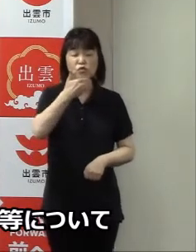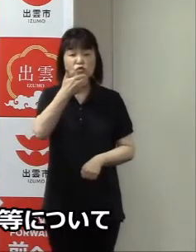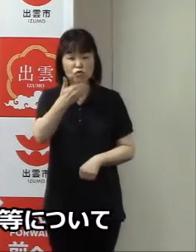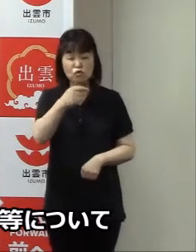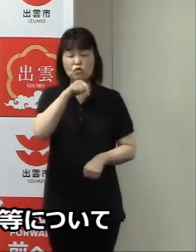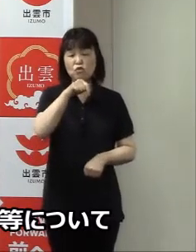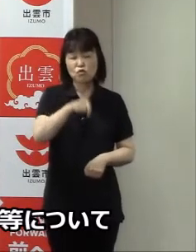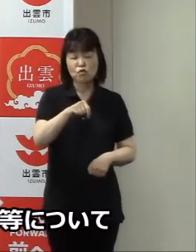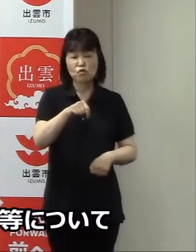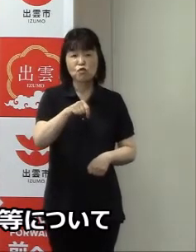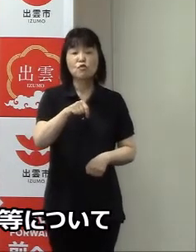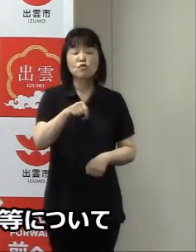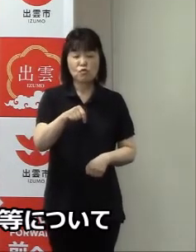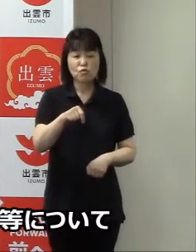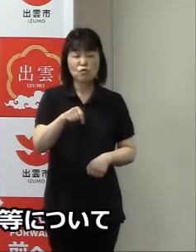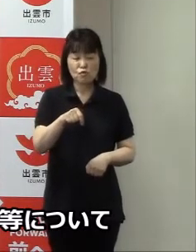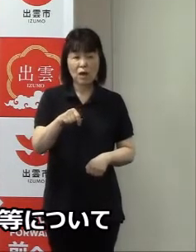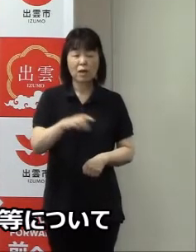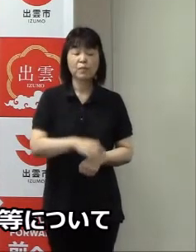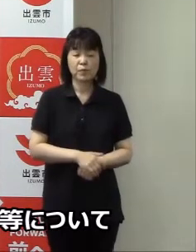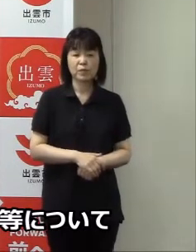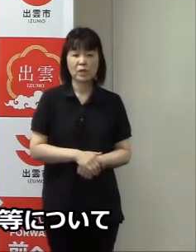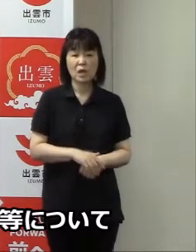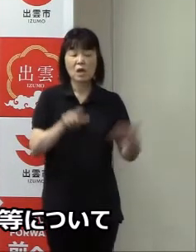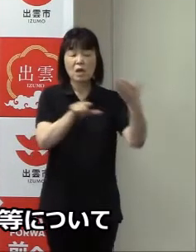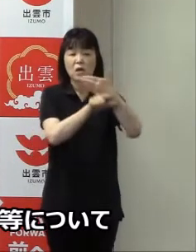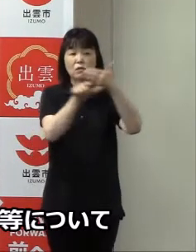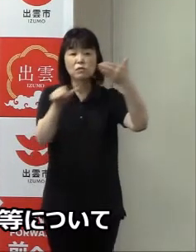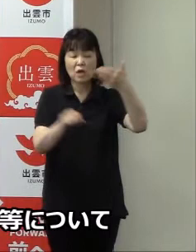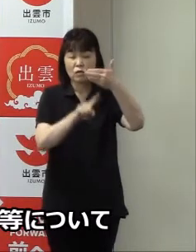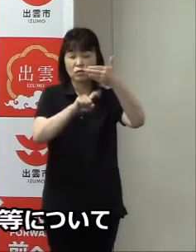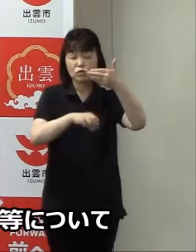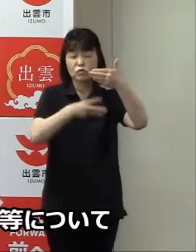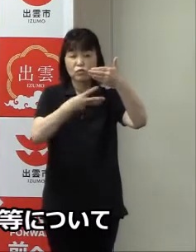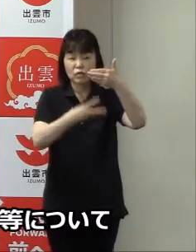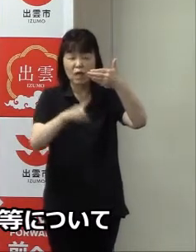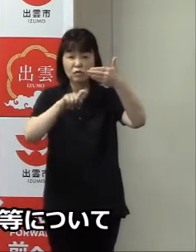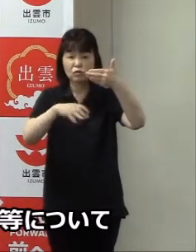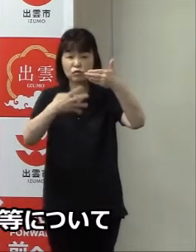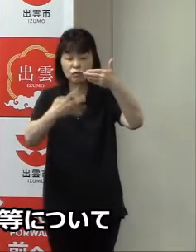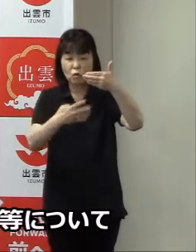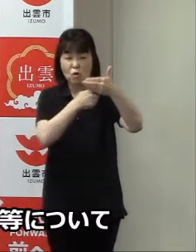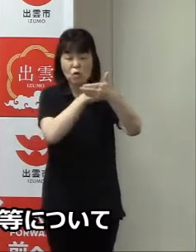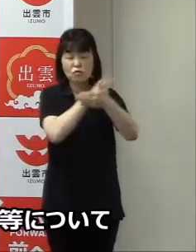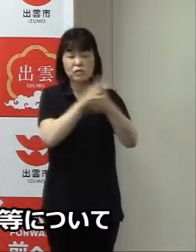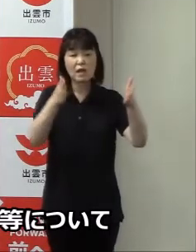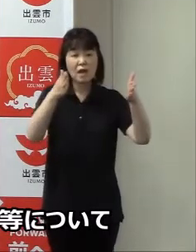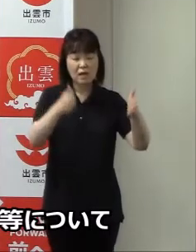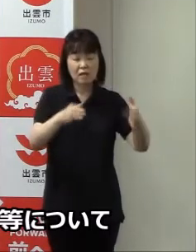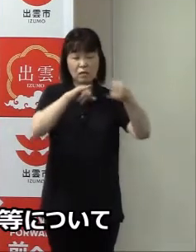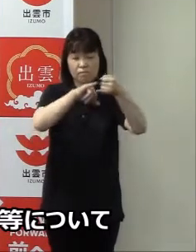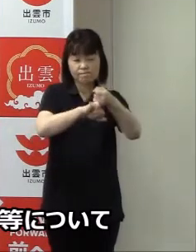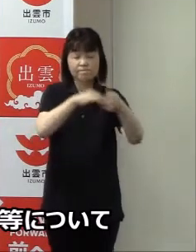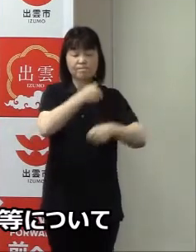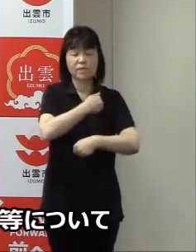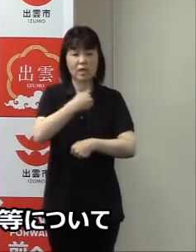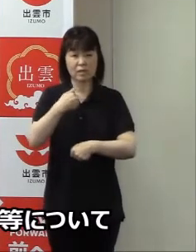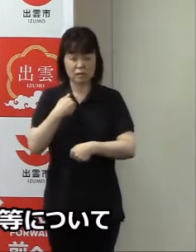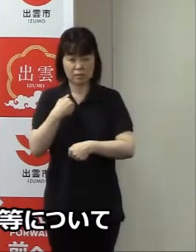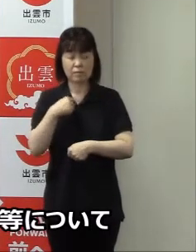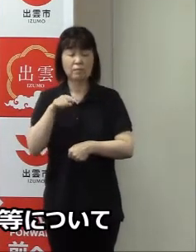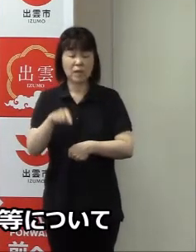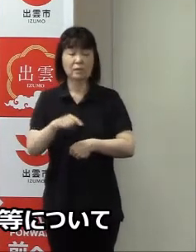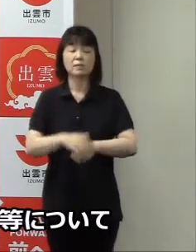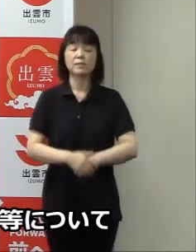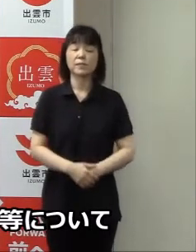13、14と先行して予約ができるということであります。集団接種のは9月25日からというふう